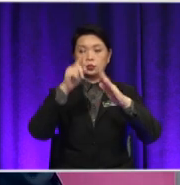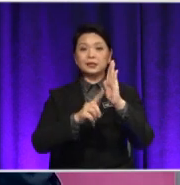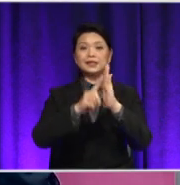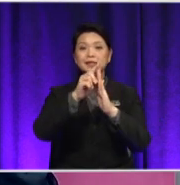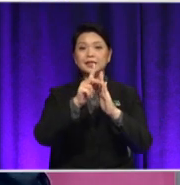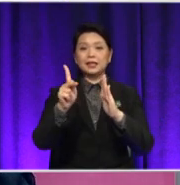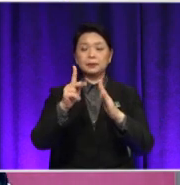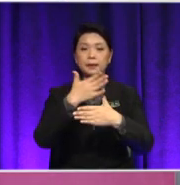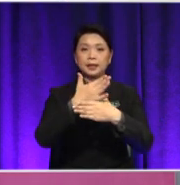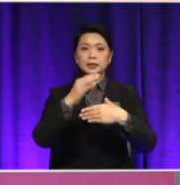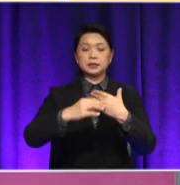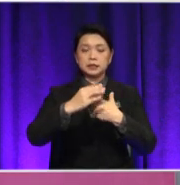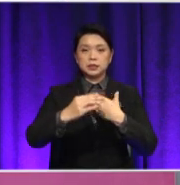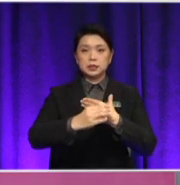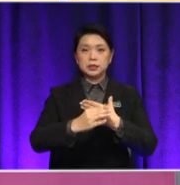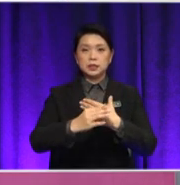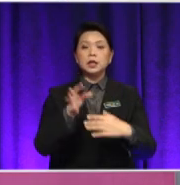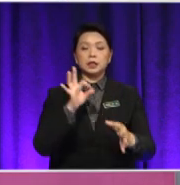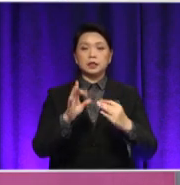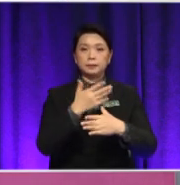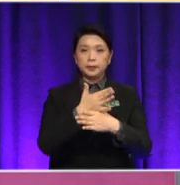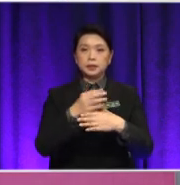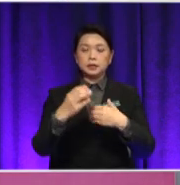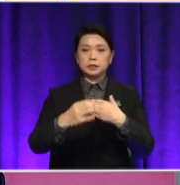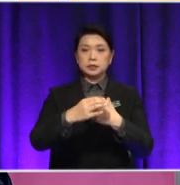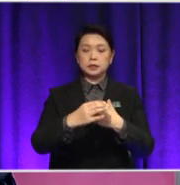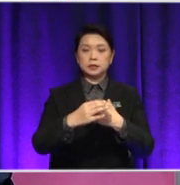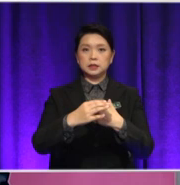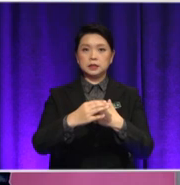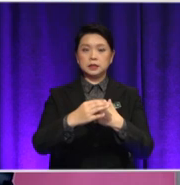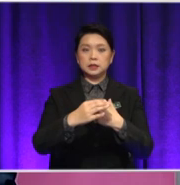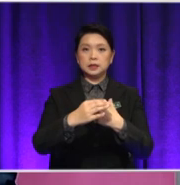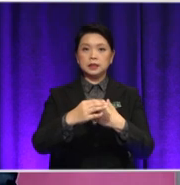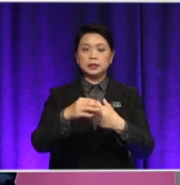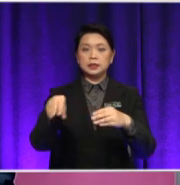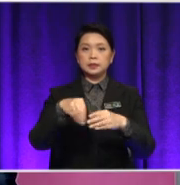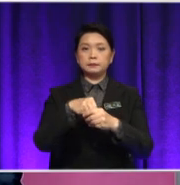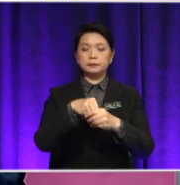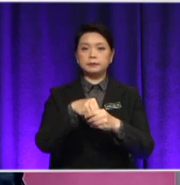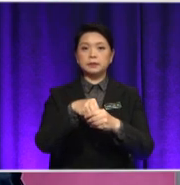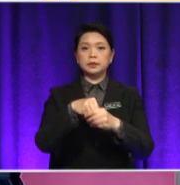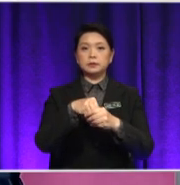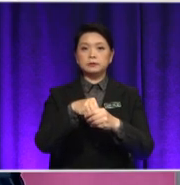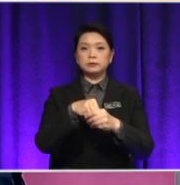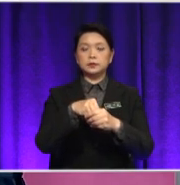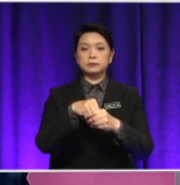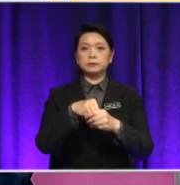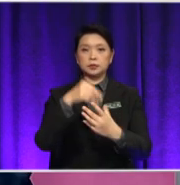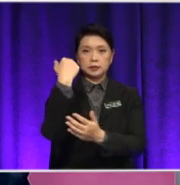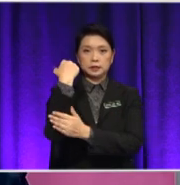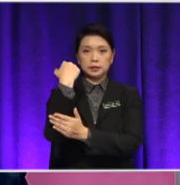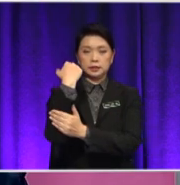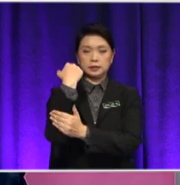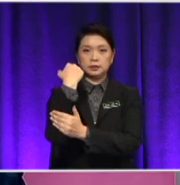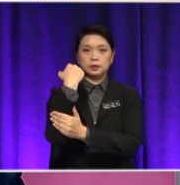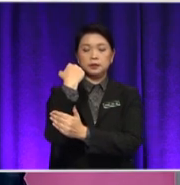segera. Jika bahagian yang cedera melibatkan lengan, gunakan anduh untuk meninggikan dari paras jantung. Maksud dia kalau main badminton kawan kita